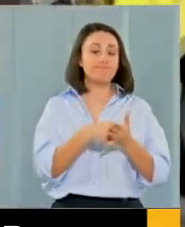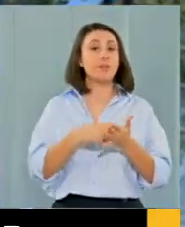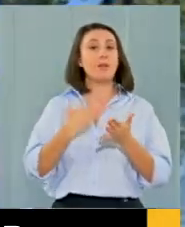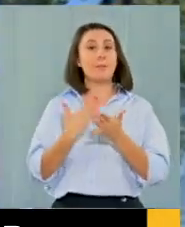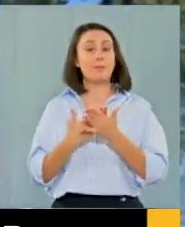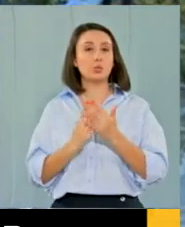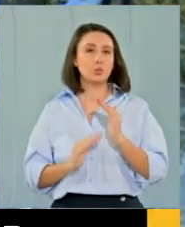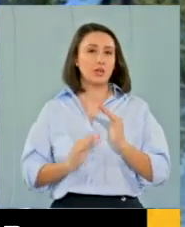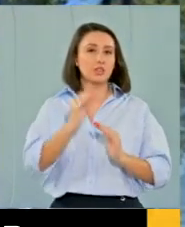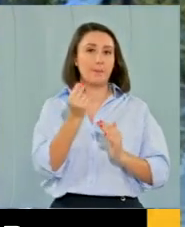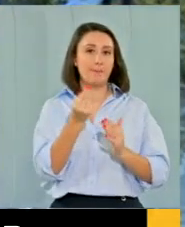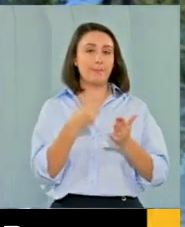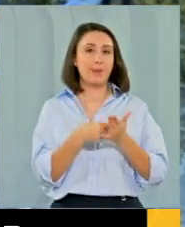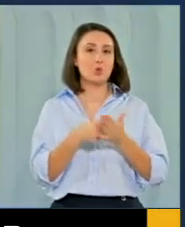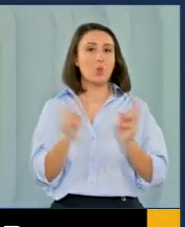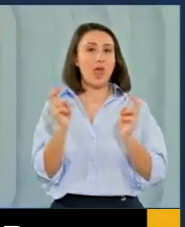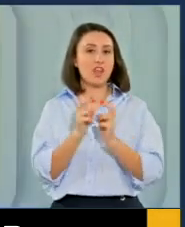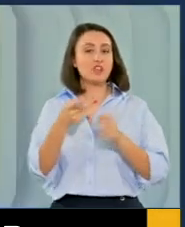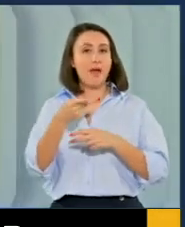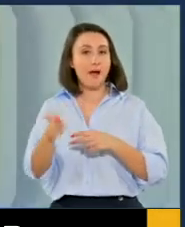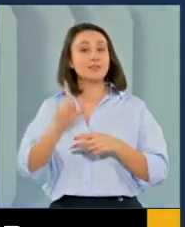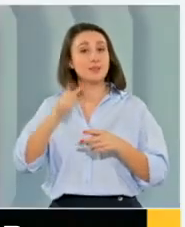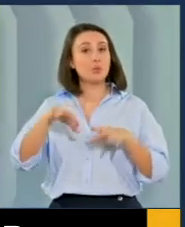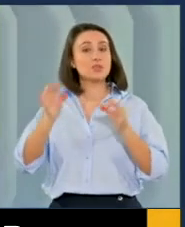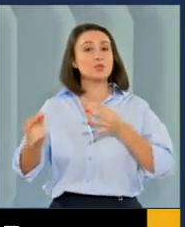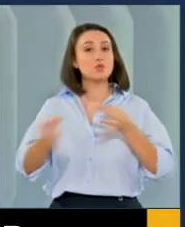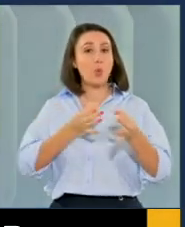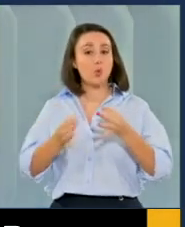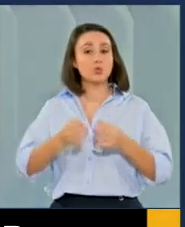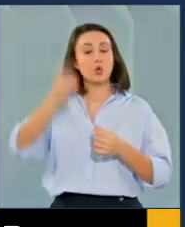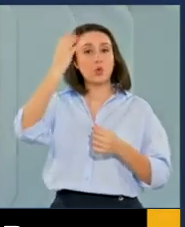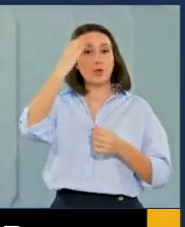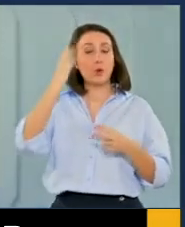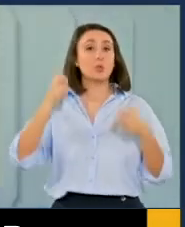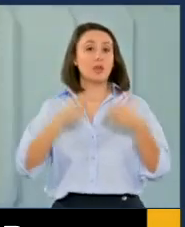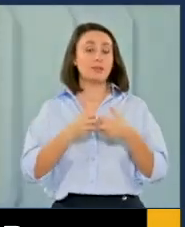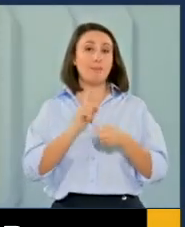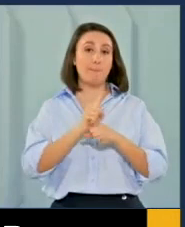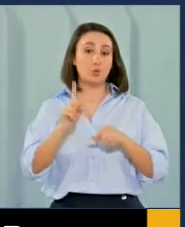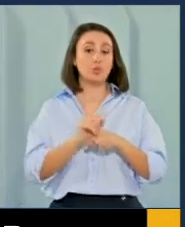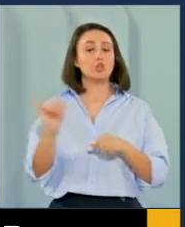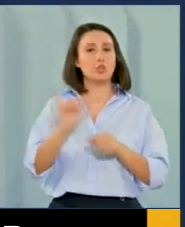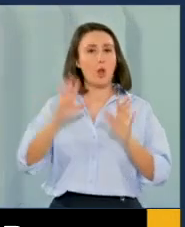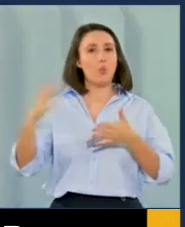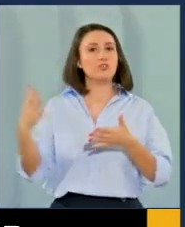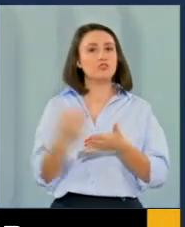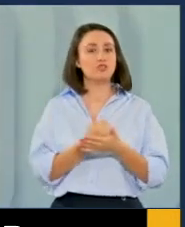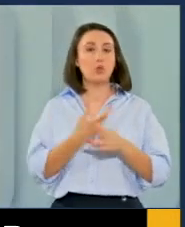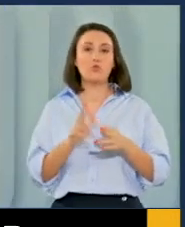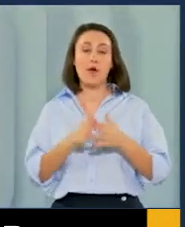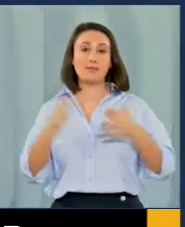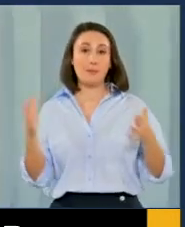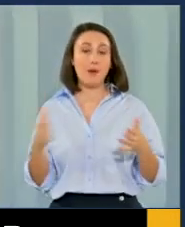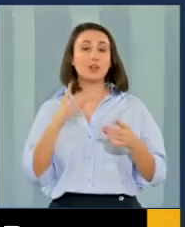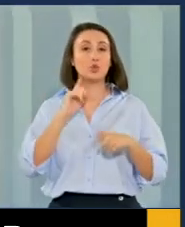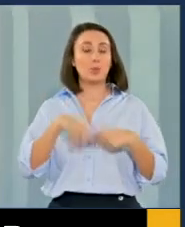contextul creșterii prețurilor la energie și gaze. Va trebui să găsim soluții. Guvernul taxează producători, cei care au câștiguri foarte mari de pe